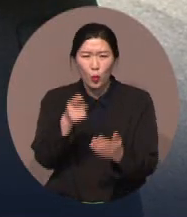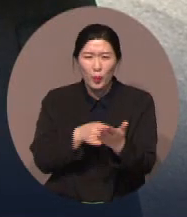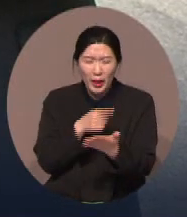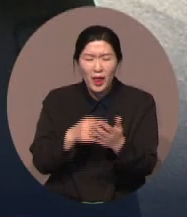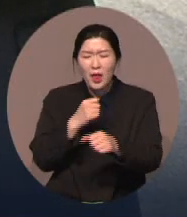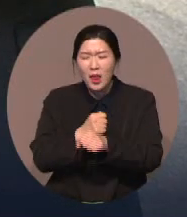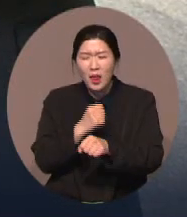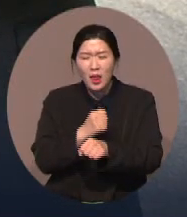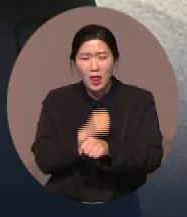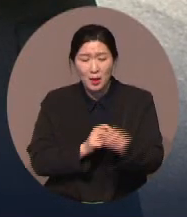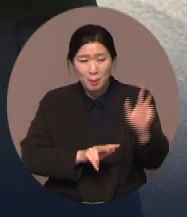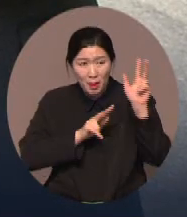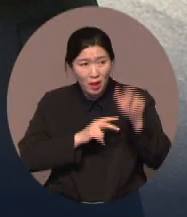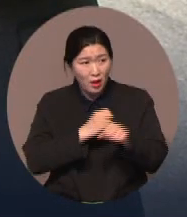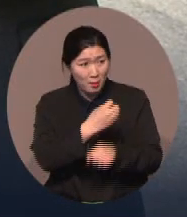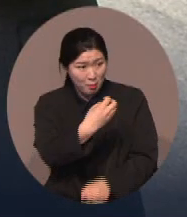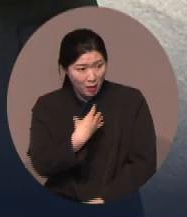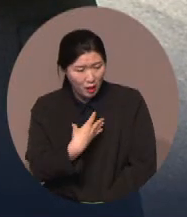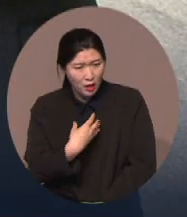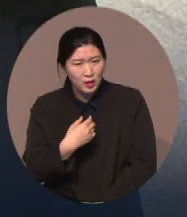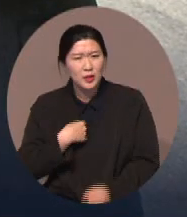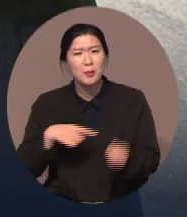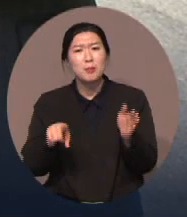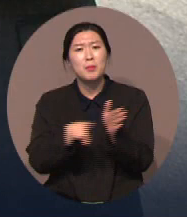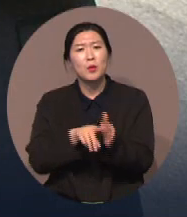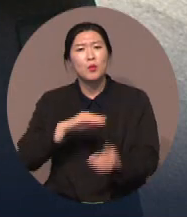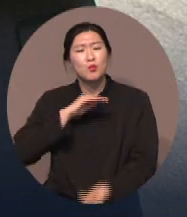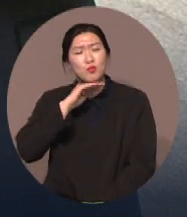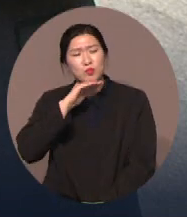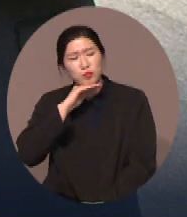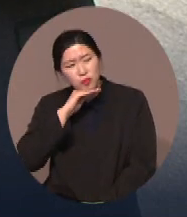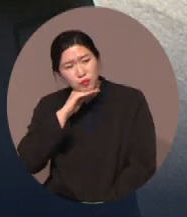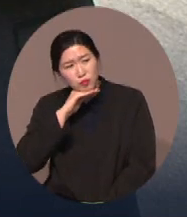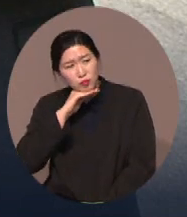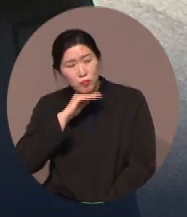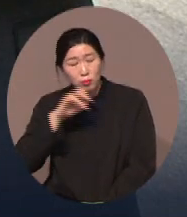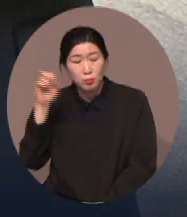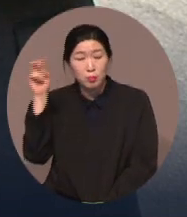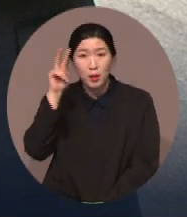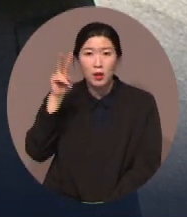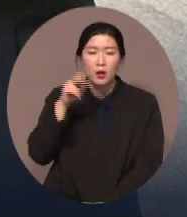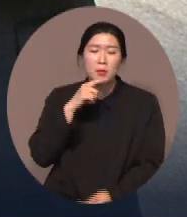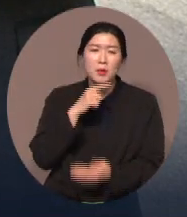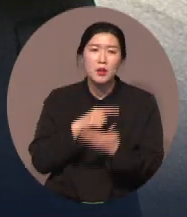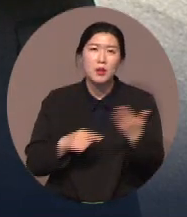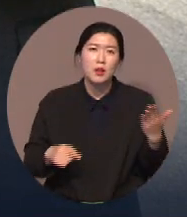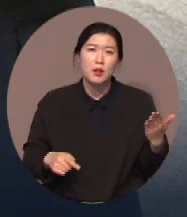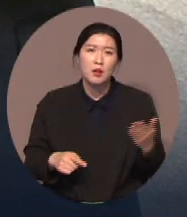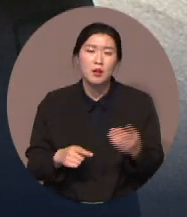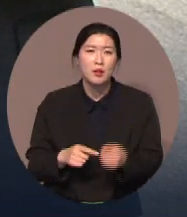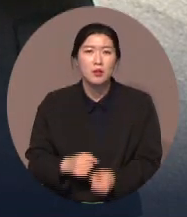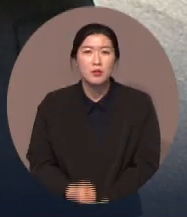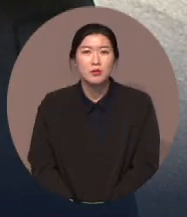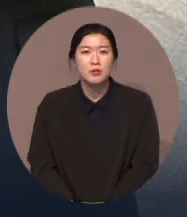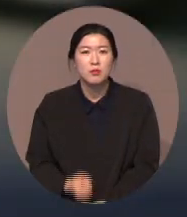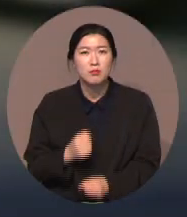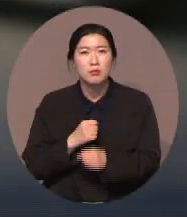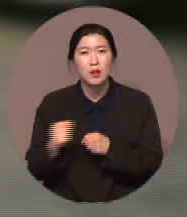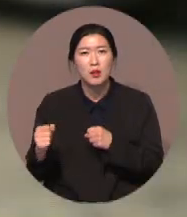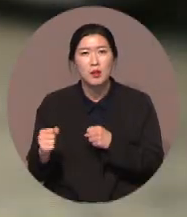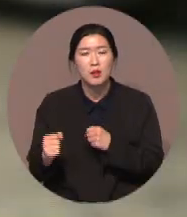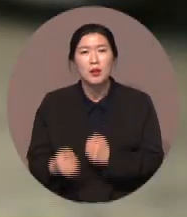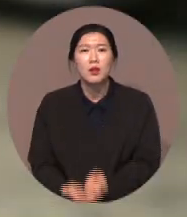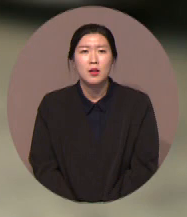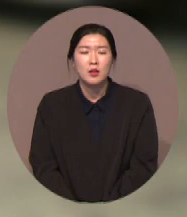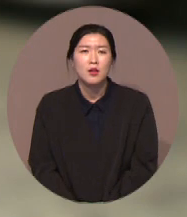해결방안에 대해서 계속 말씀을 해주셔서 저는 그거를 이제 믿고 조금 많이 안심을 하고 있었어